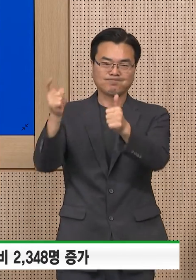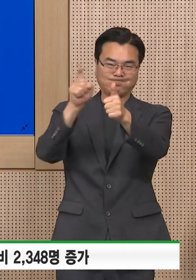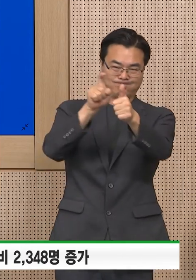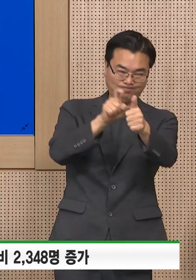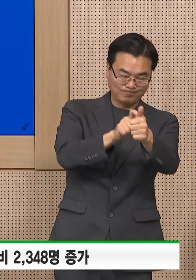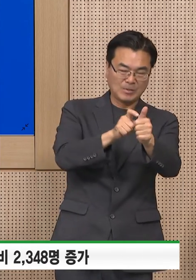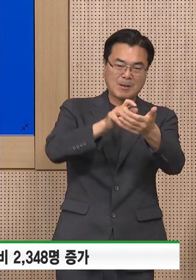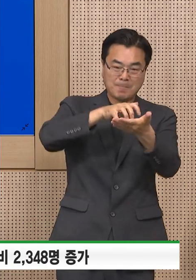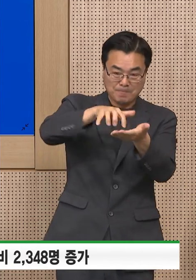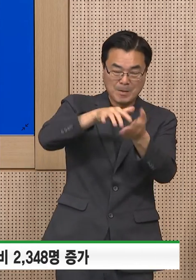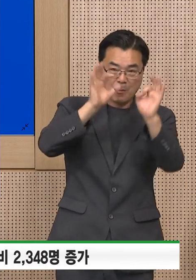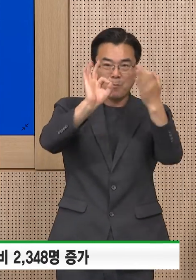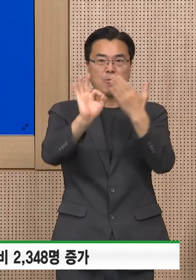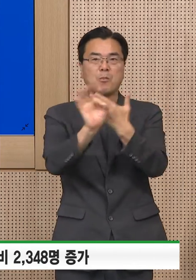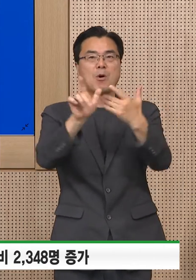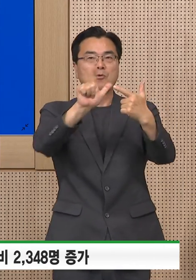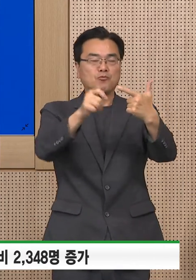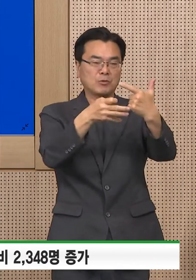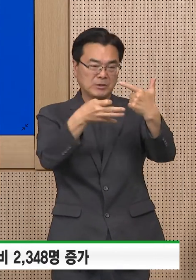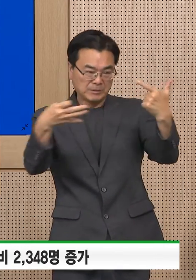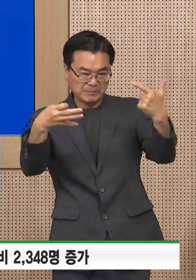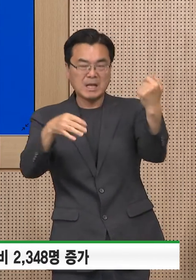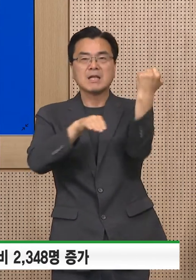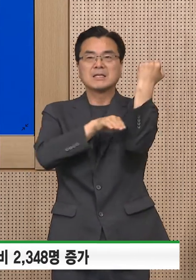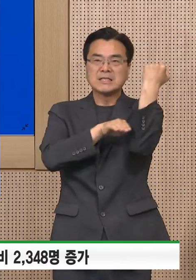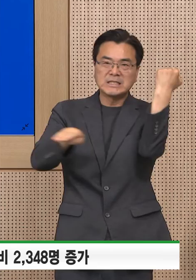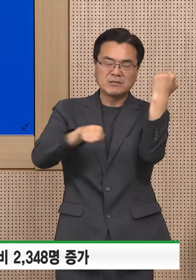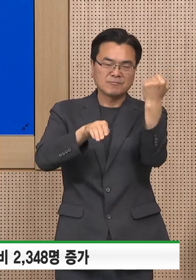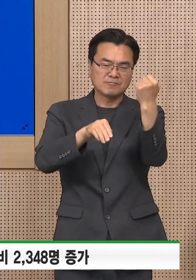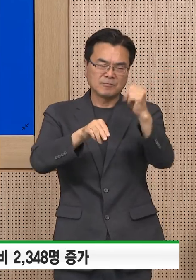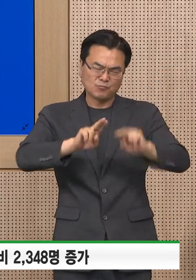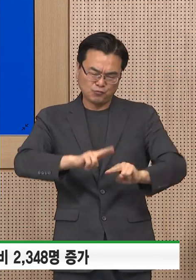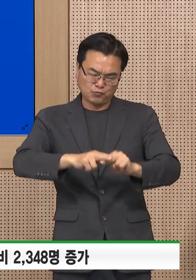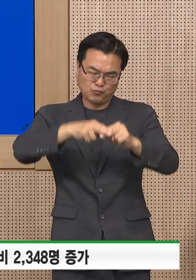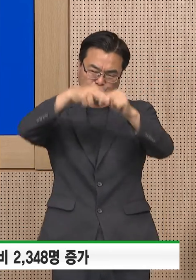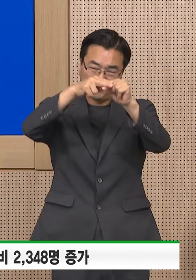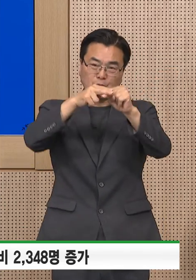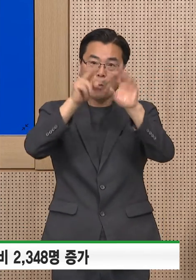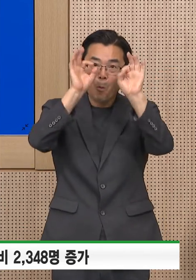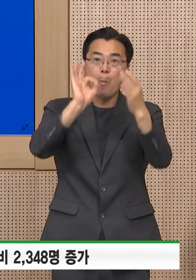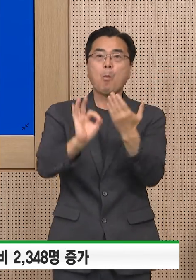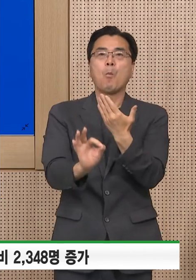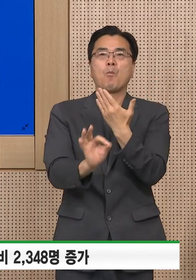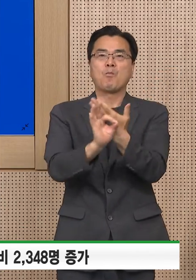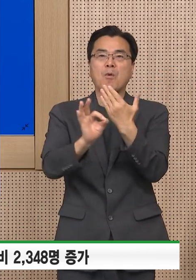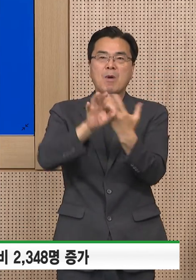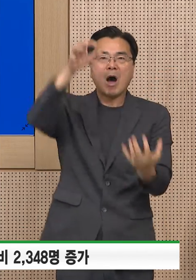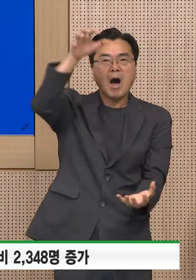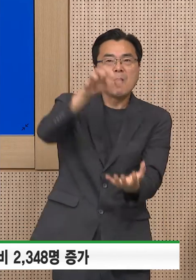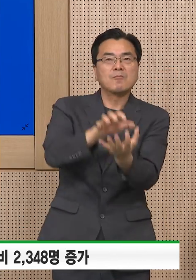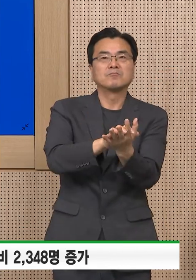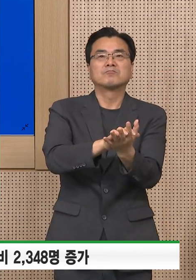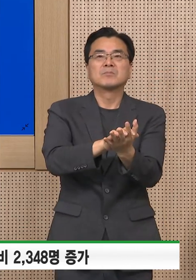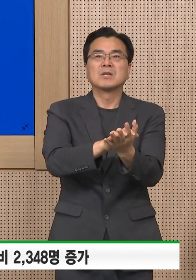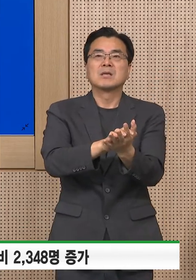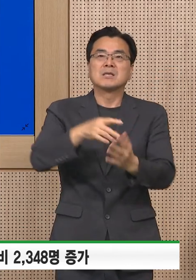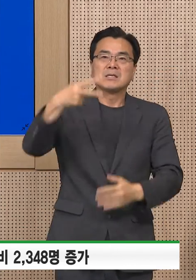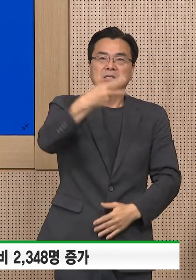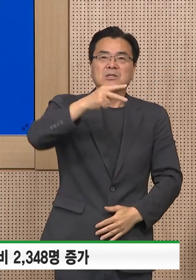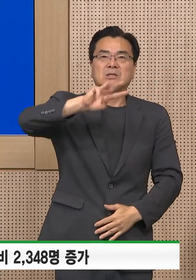발생 현황입니다. 6월 14일 0시 기준 경기도 누적 확진자 수는 전일 오전 0시 대비 2,348명